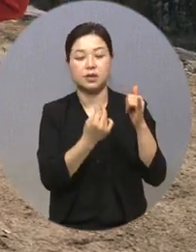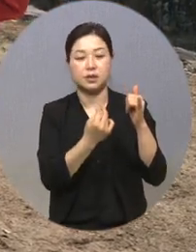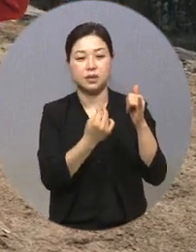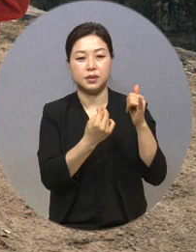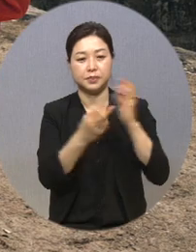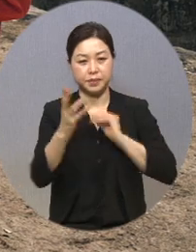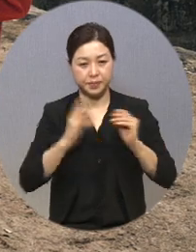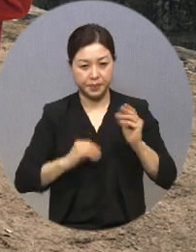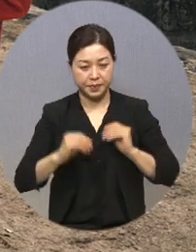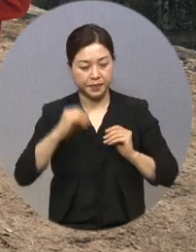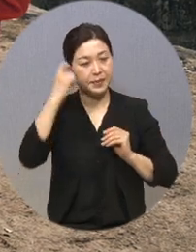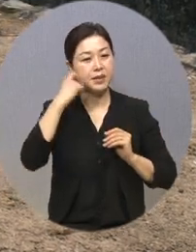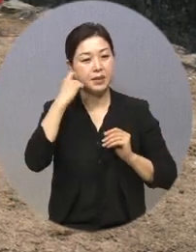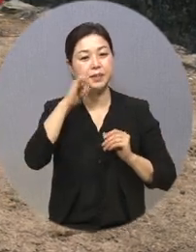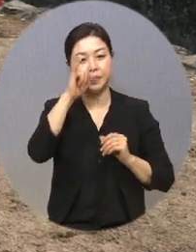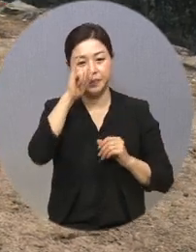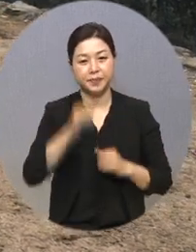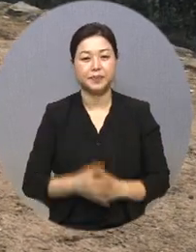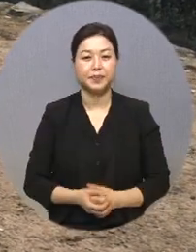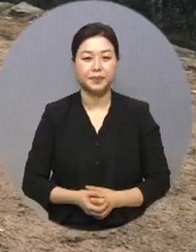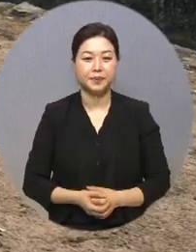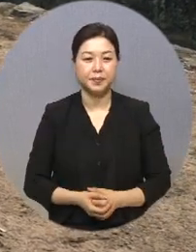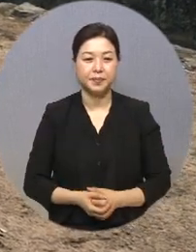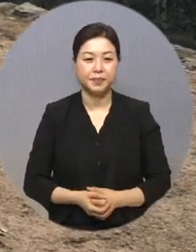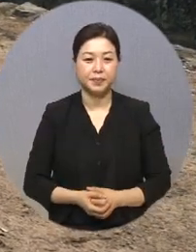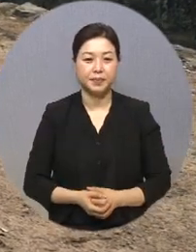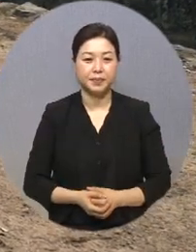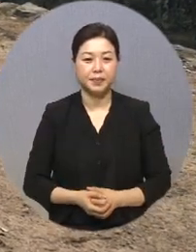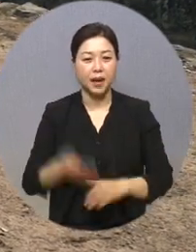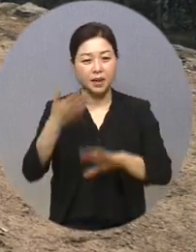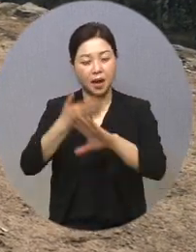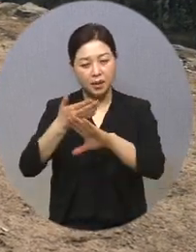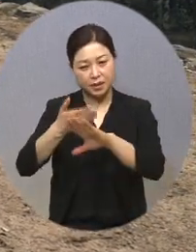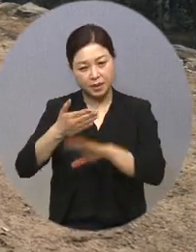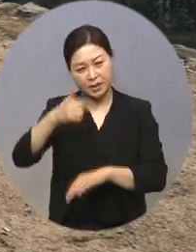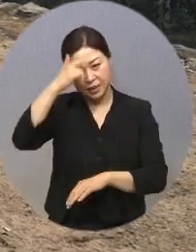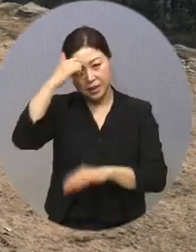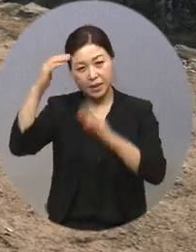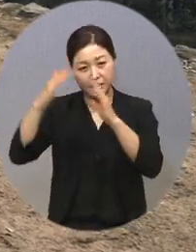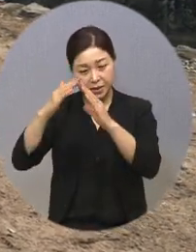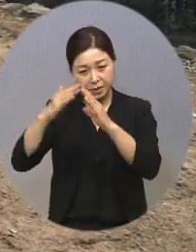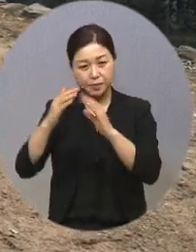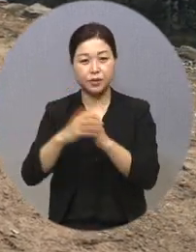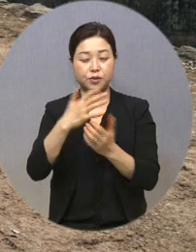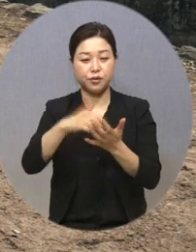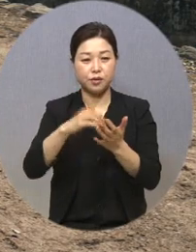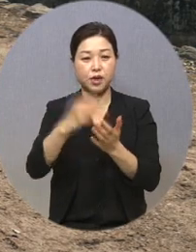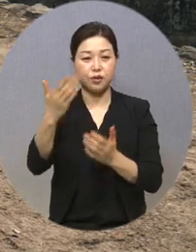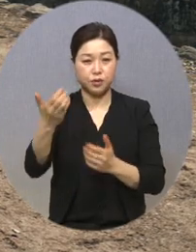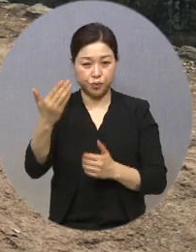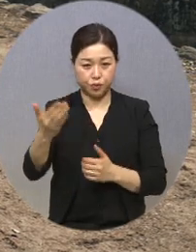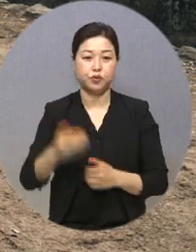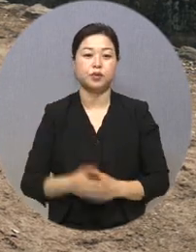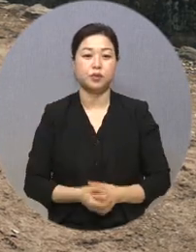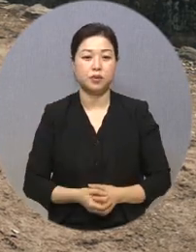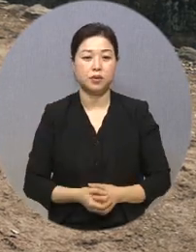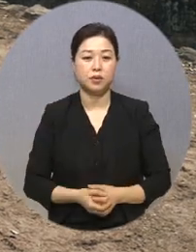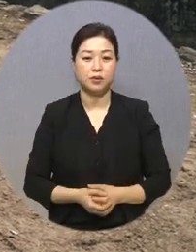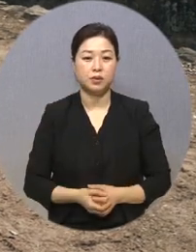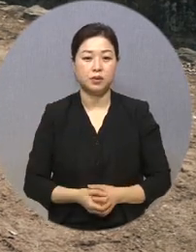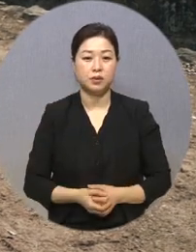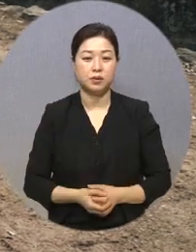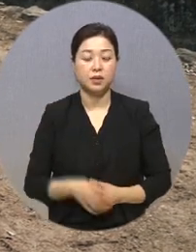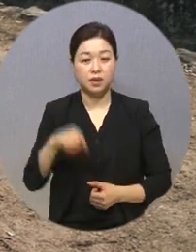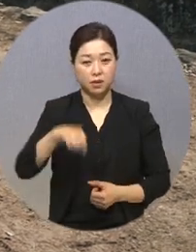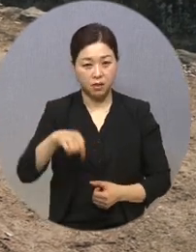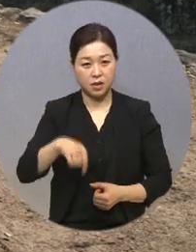이제 흡수해가지고 봐가지고. 왜냐면 다른 데 고택들은 99칸이잖아요. 근데 저도